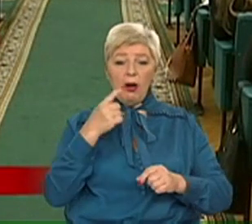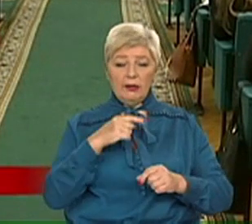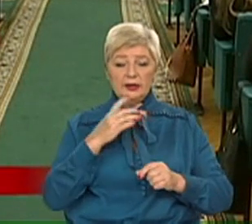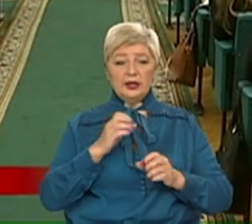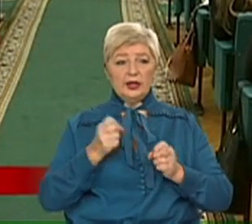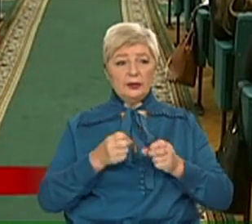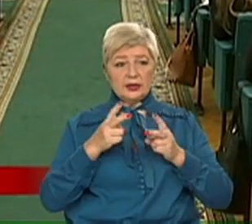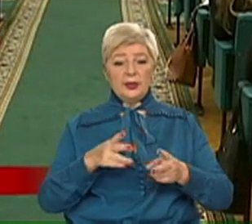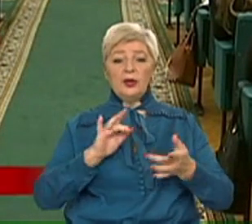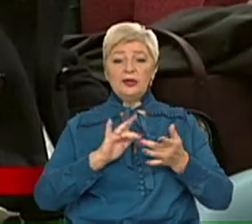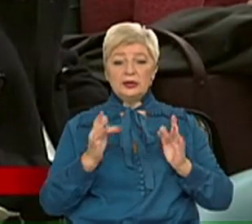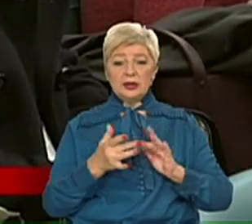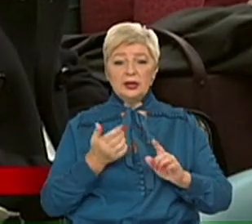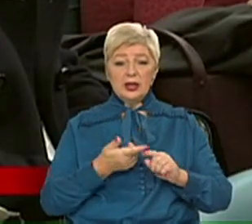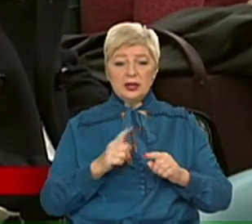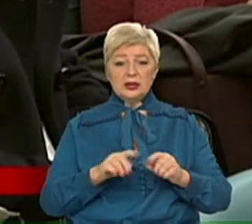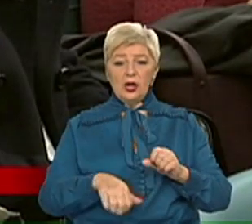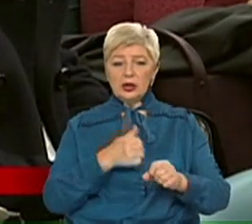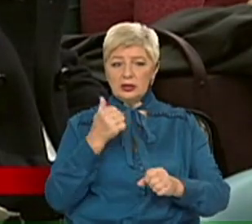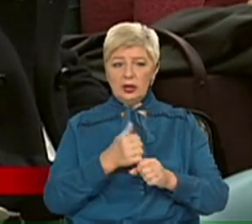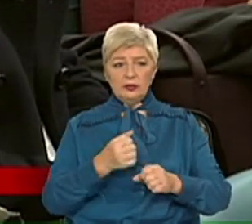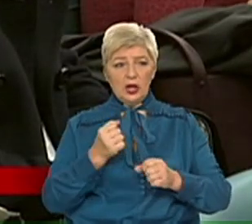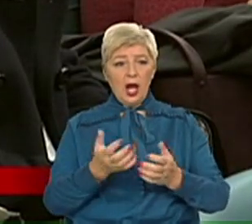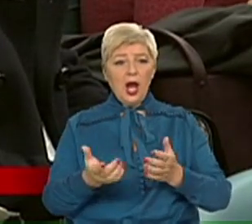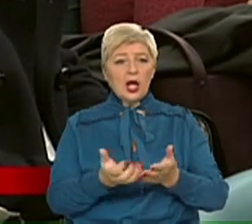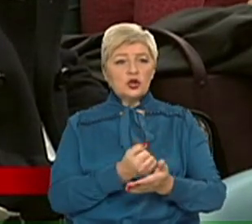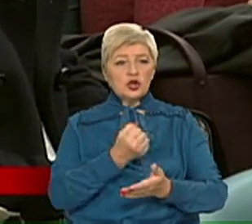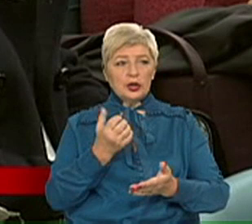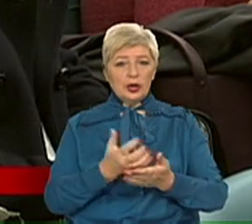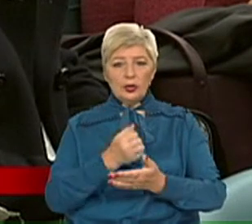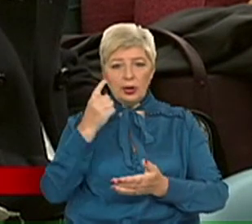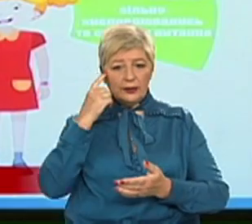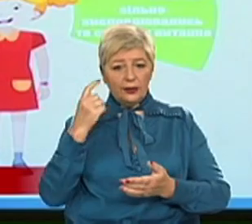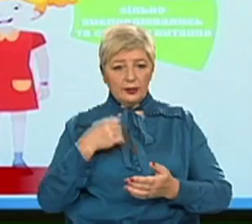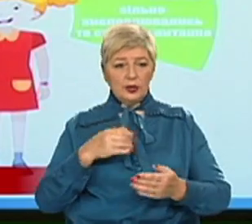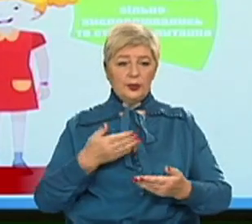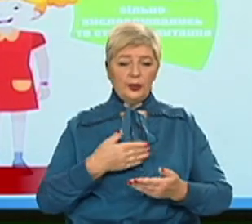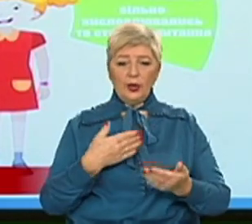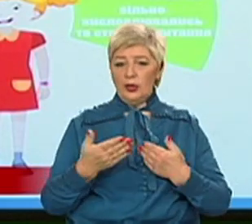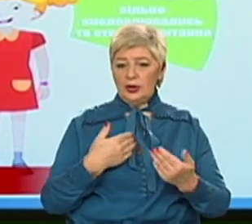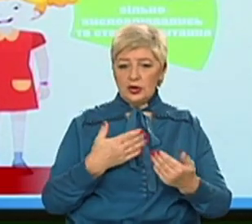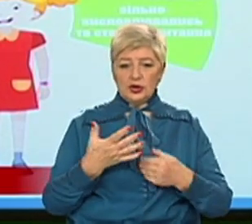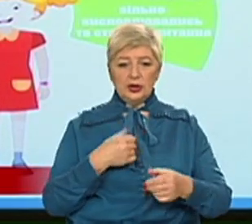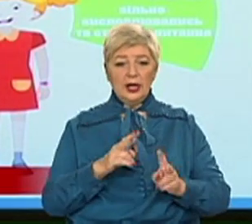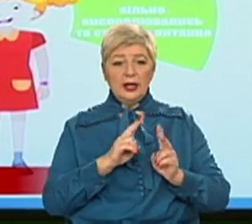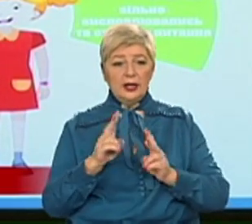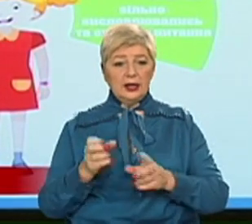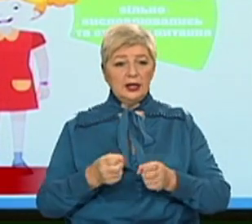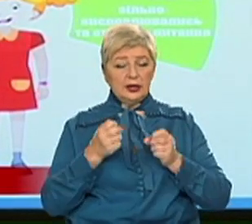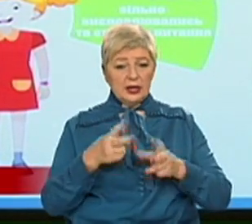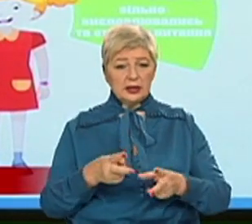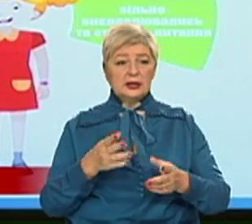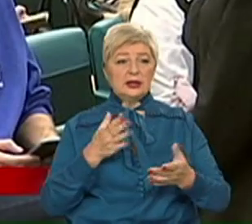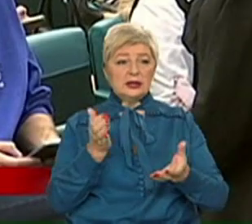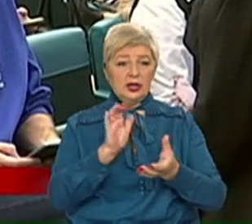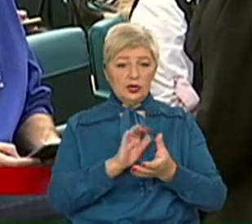безпеку в інтернеті. Зараз це основне джерело інформації про статеві стосунки. Які ризики знайомства у соцмережах?